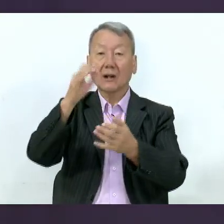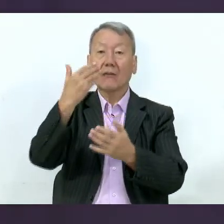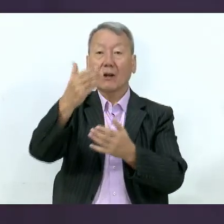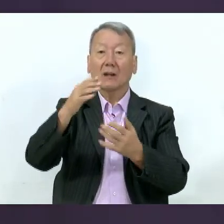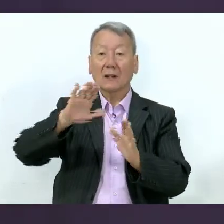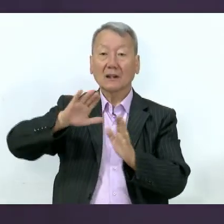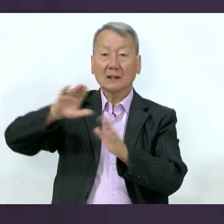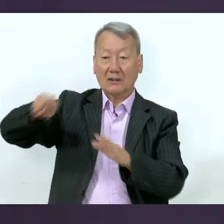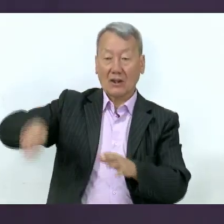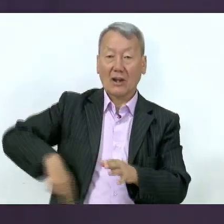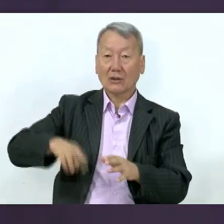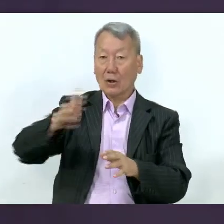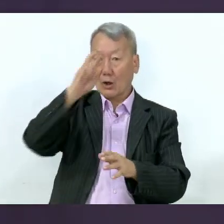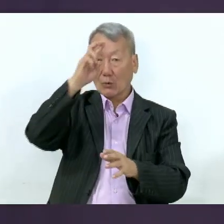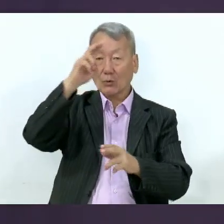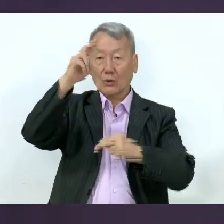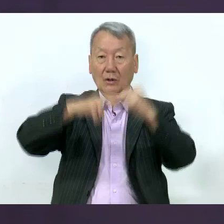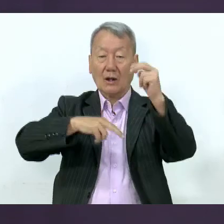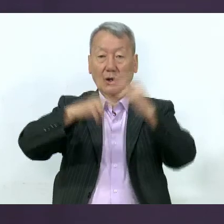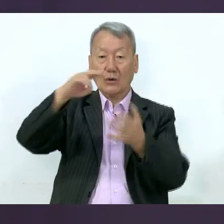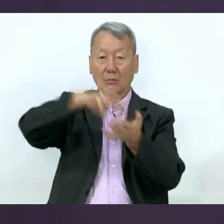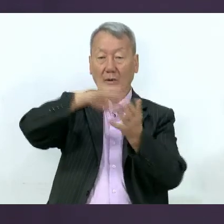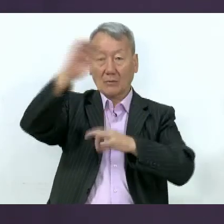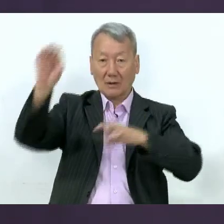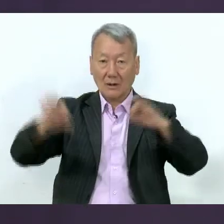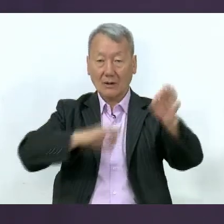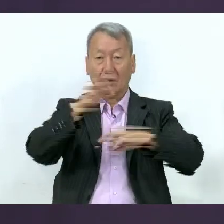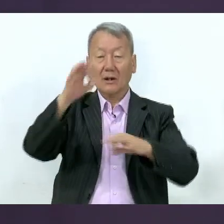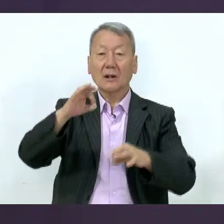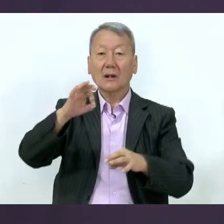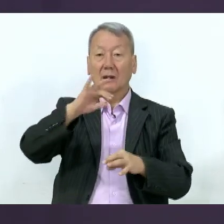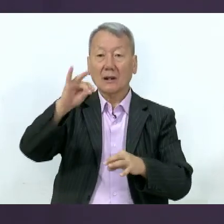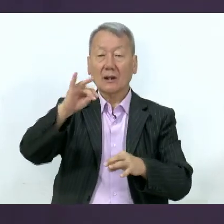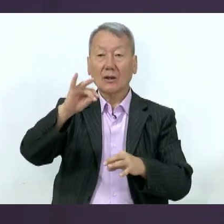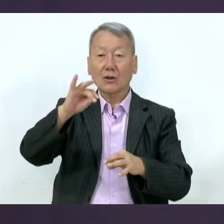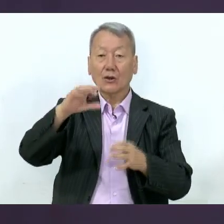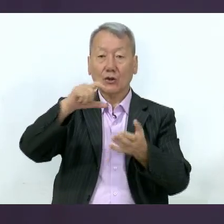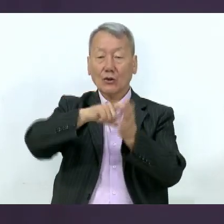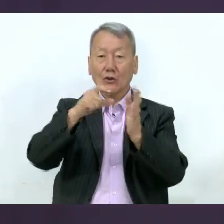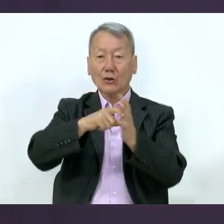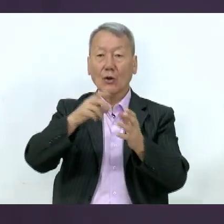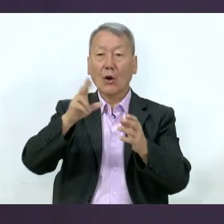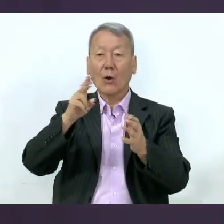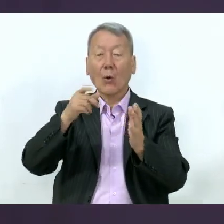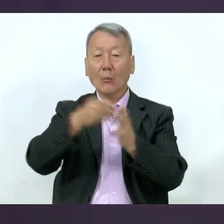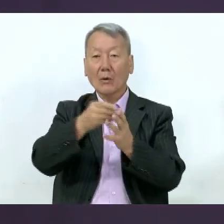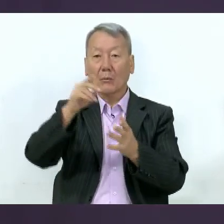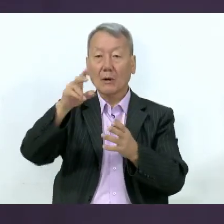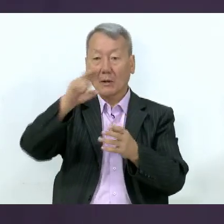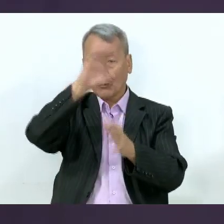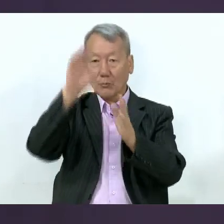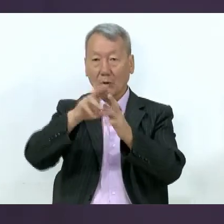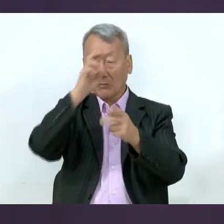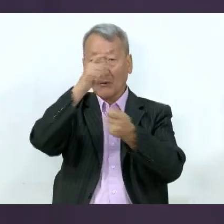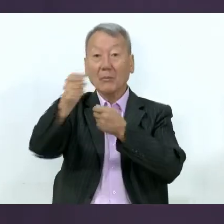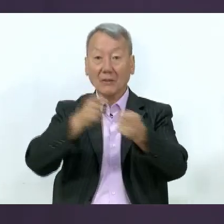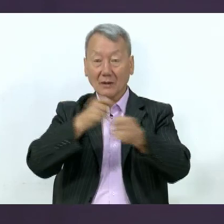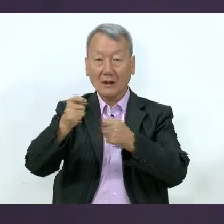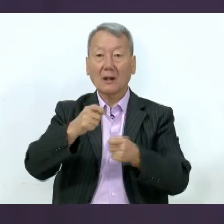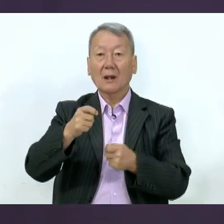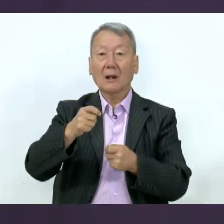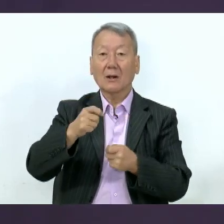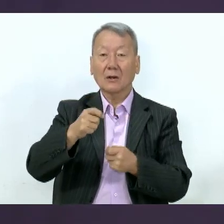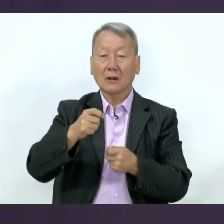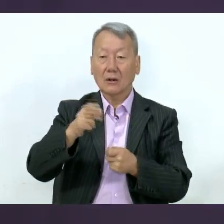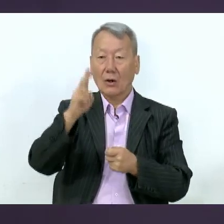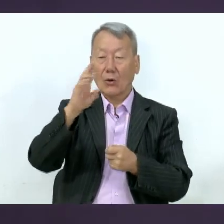директор Государственного агентства архитектуры, строительства и жилищно-коммунального хозяйства при правительстве Кыргызской республики